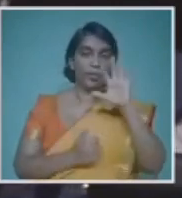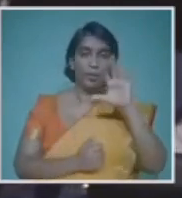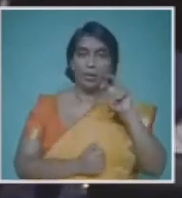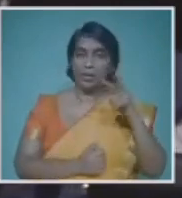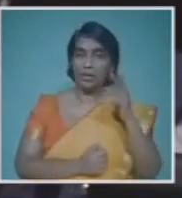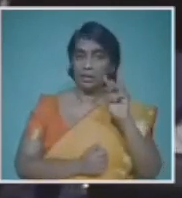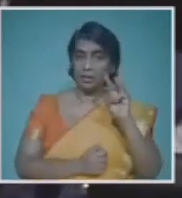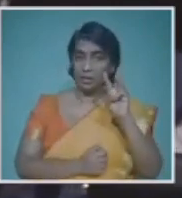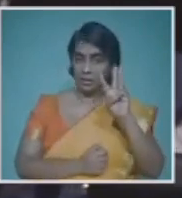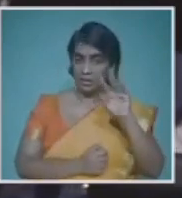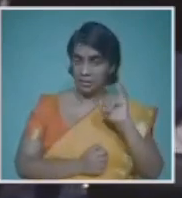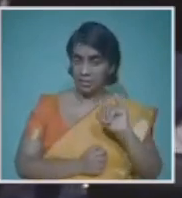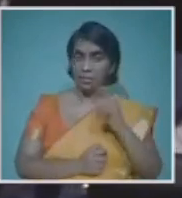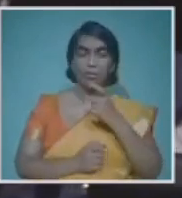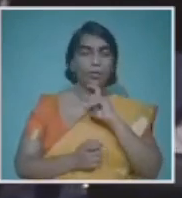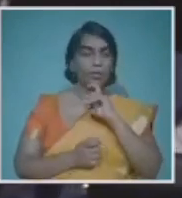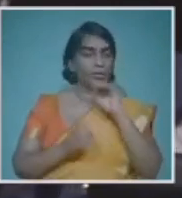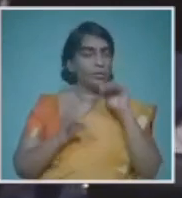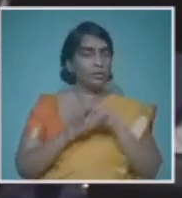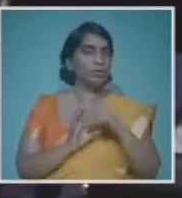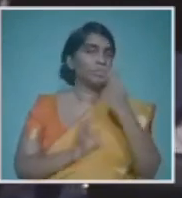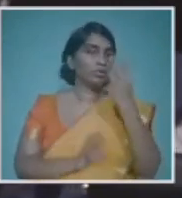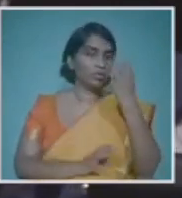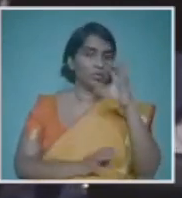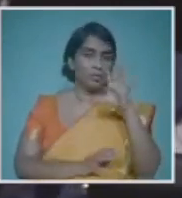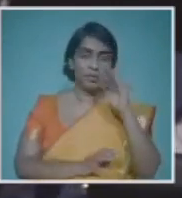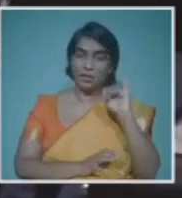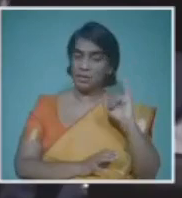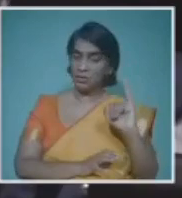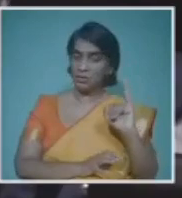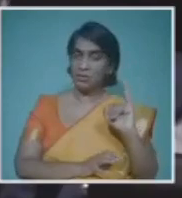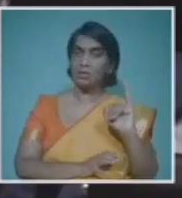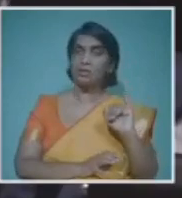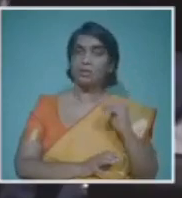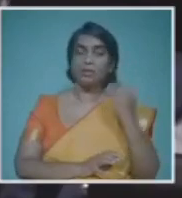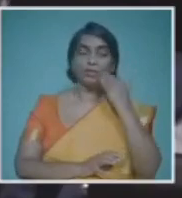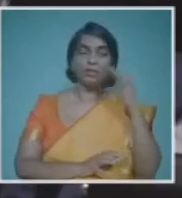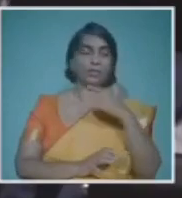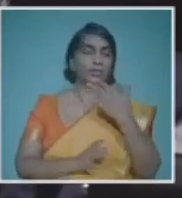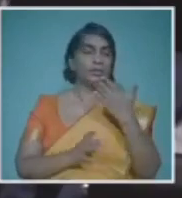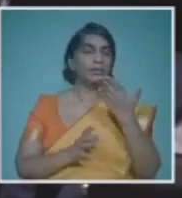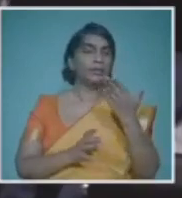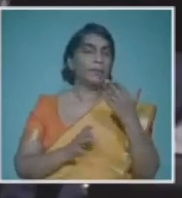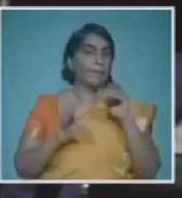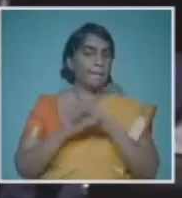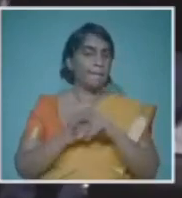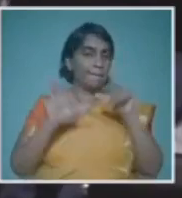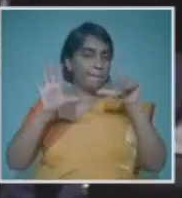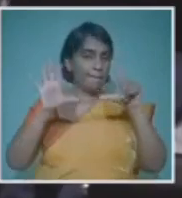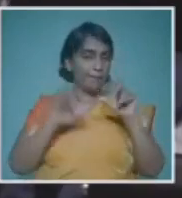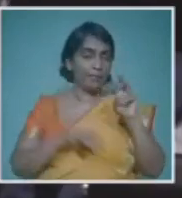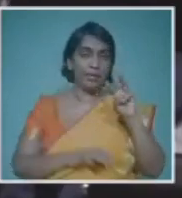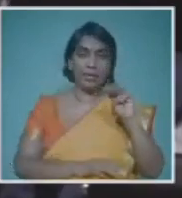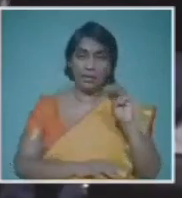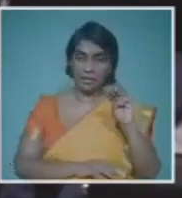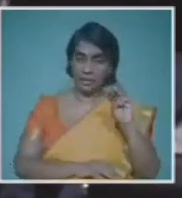5,236ක්, අභියාචනාධිකරණයේ 3,506ක්, සිවිල් අභියාචනාධිකරණවල